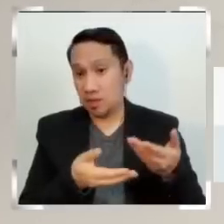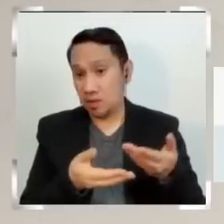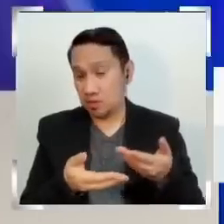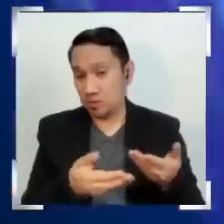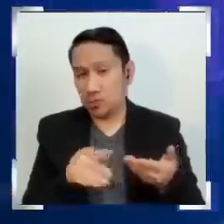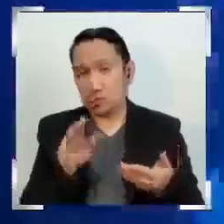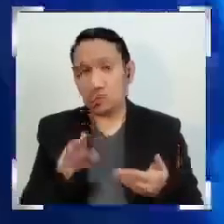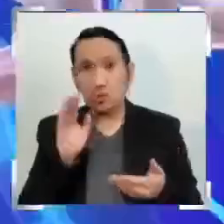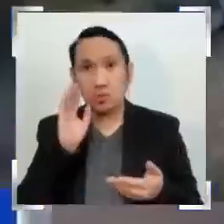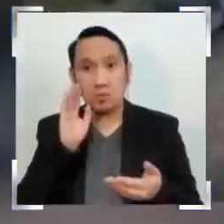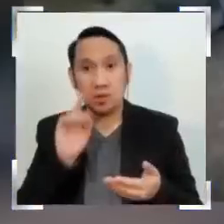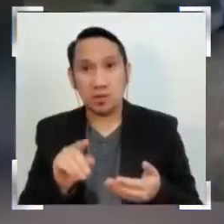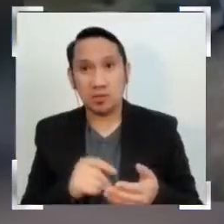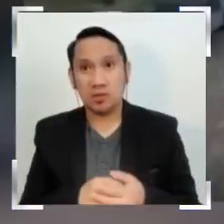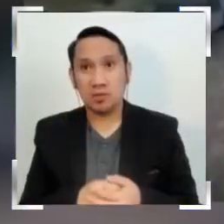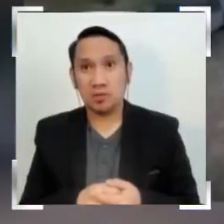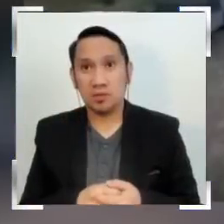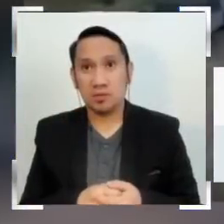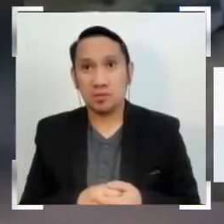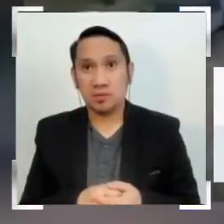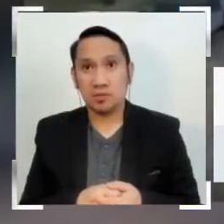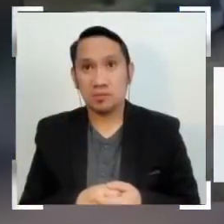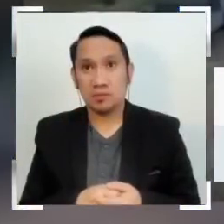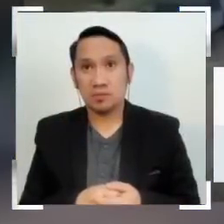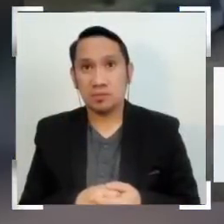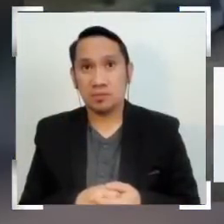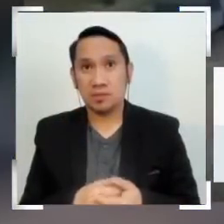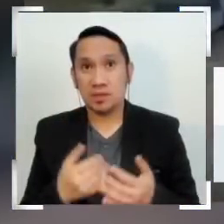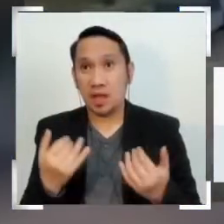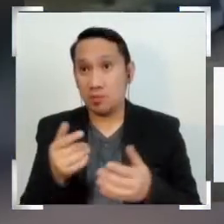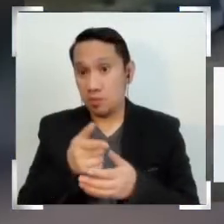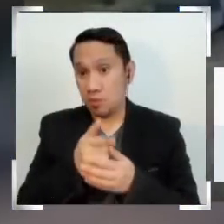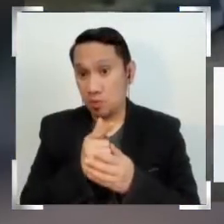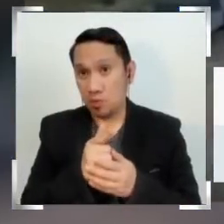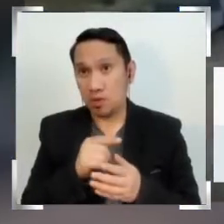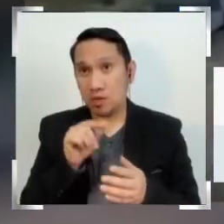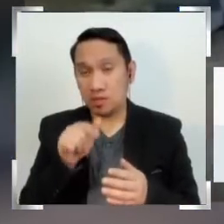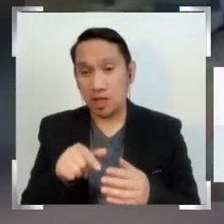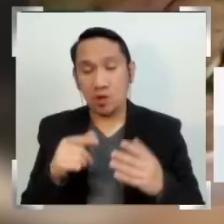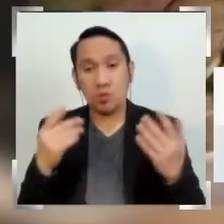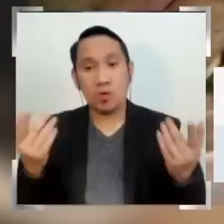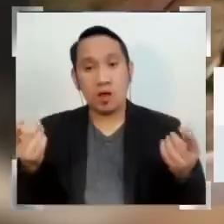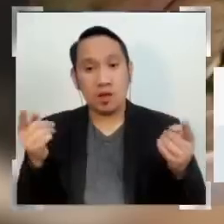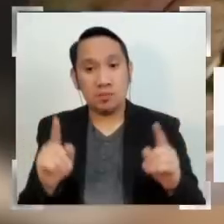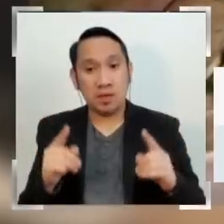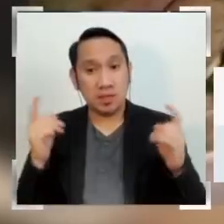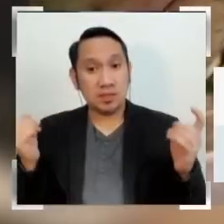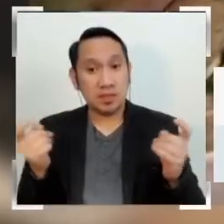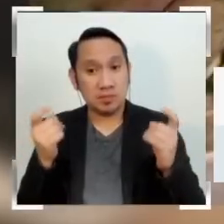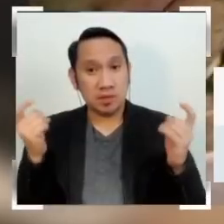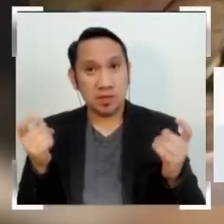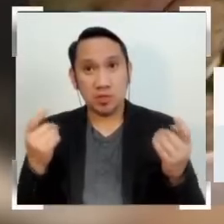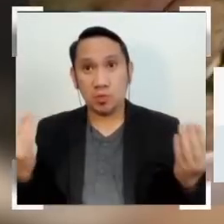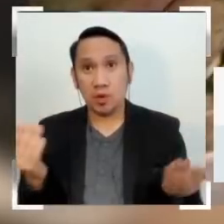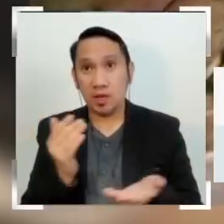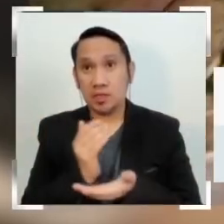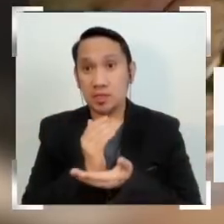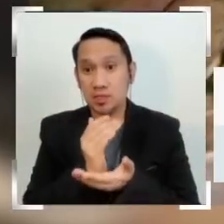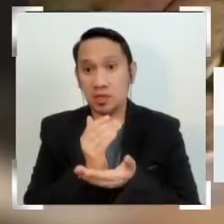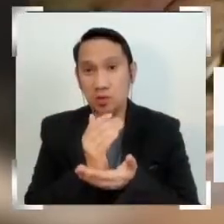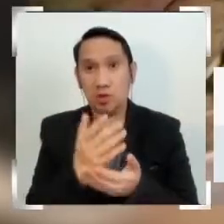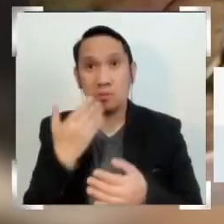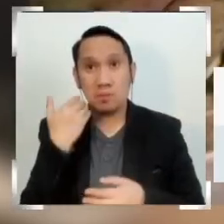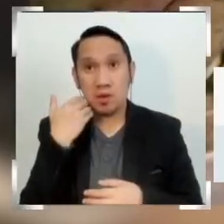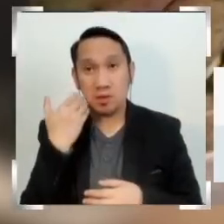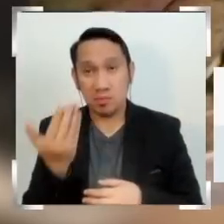biktima. Nauwi naman sa pamamaril ang dapat nakasayahan sa isang disco house sa Zamboanga City. Patay ang isang